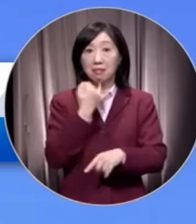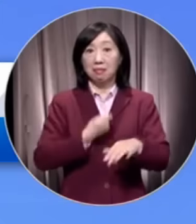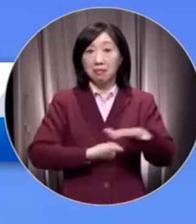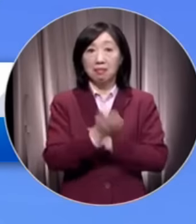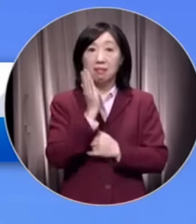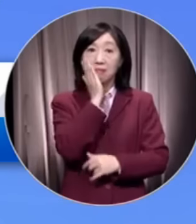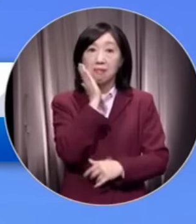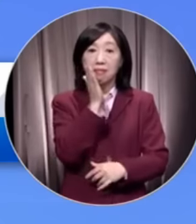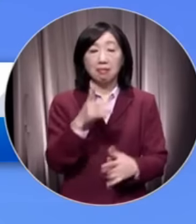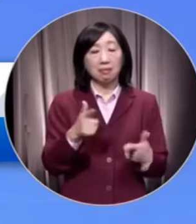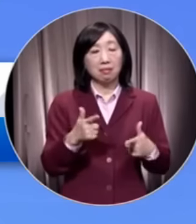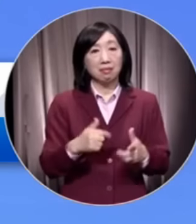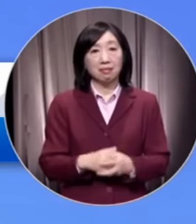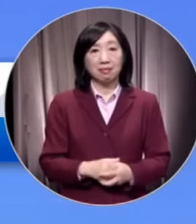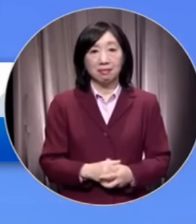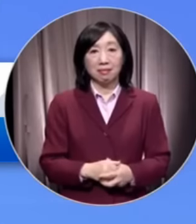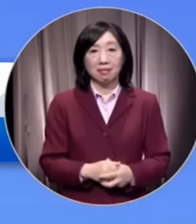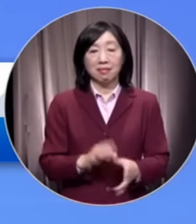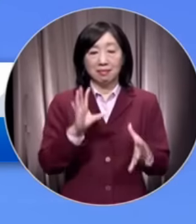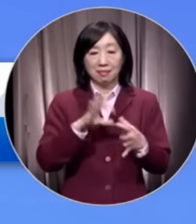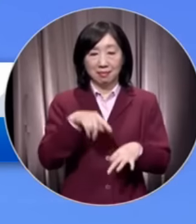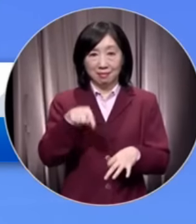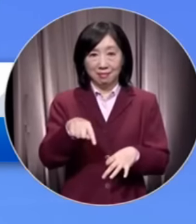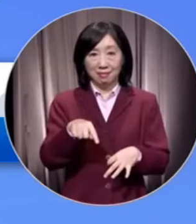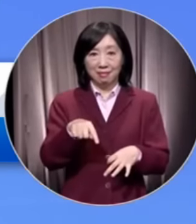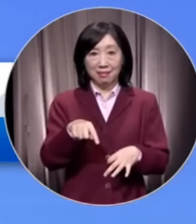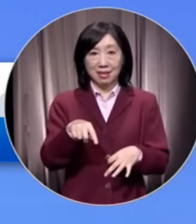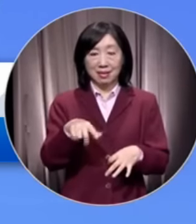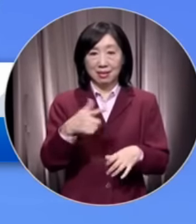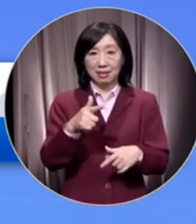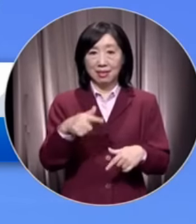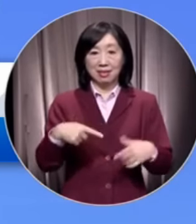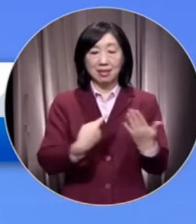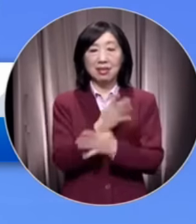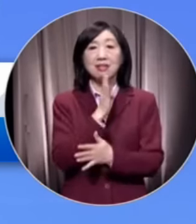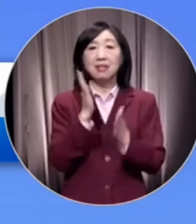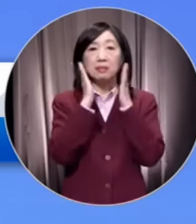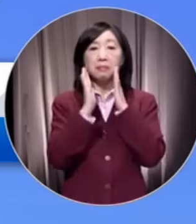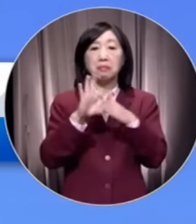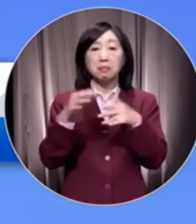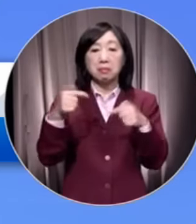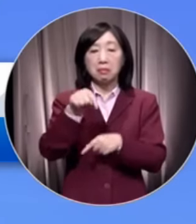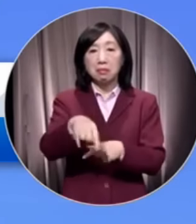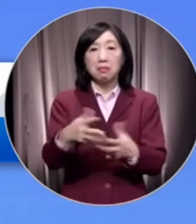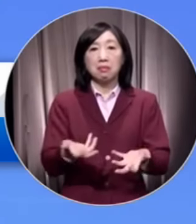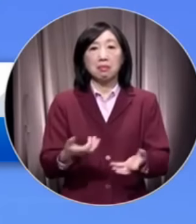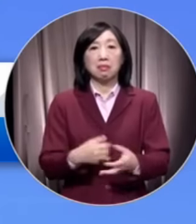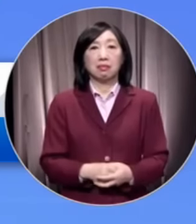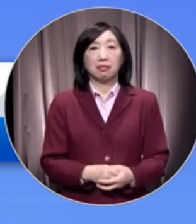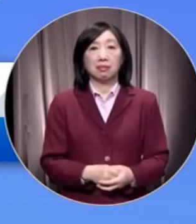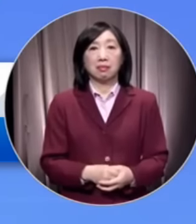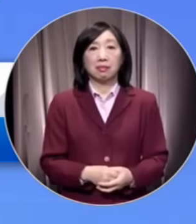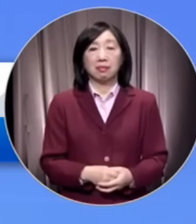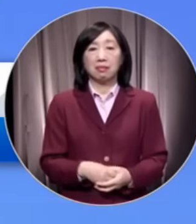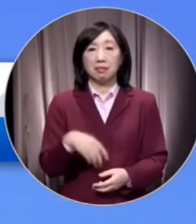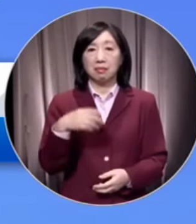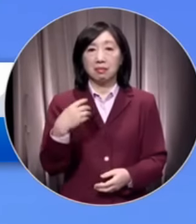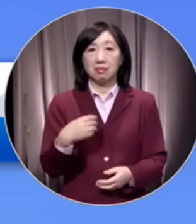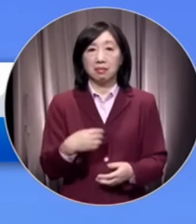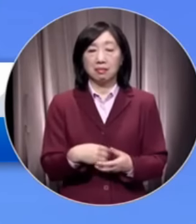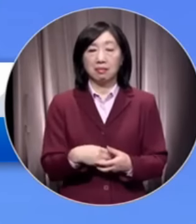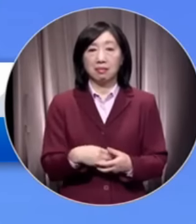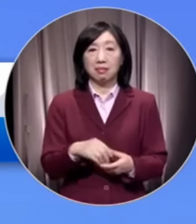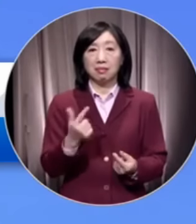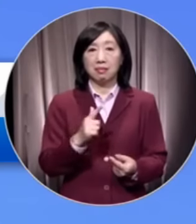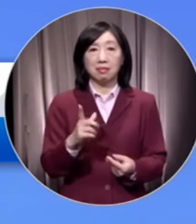顺利的过关，因此这个问题不全然只是瘦肉精的问题。我们必须要这样很明确的说，